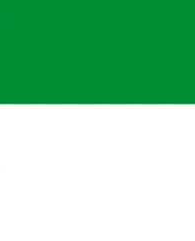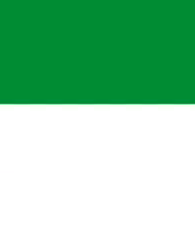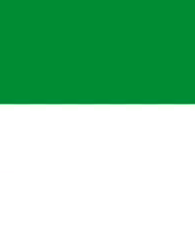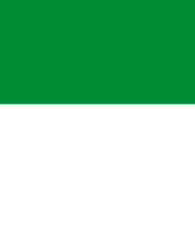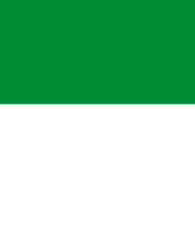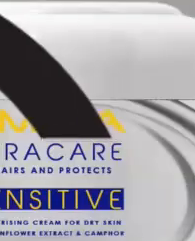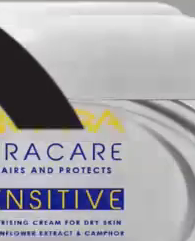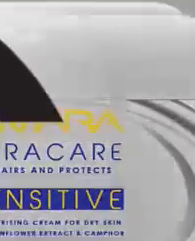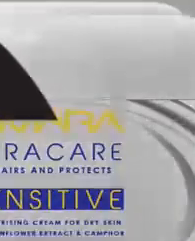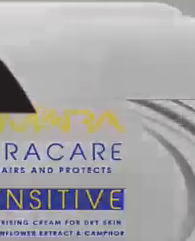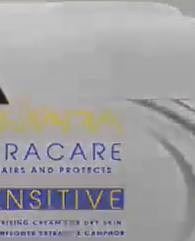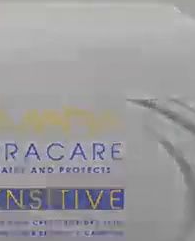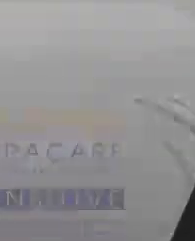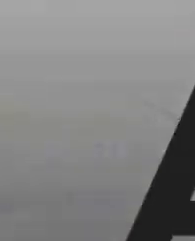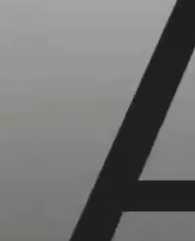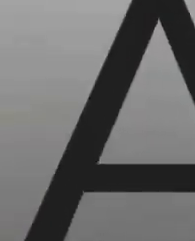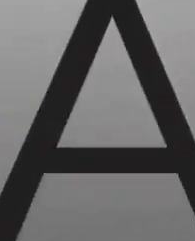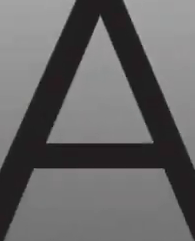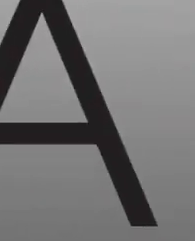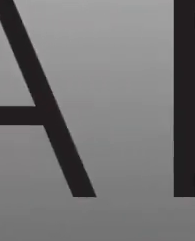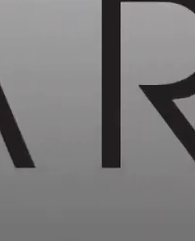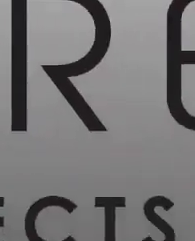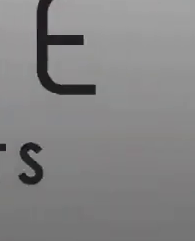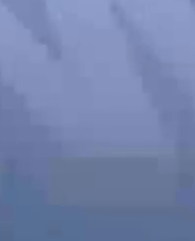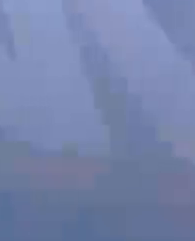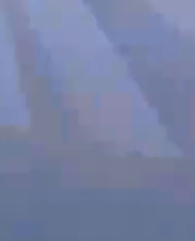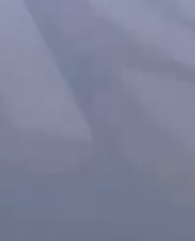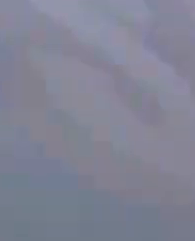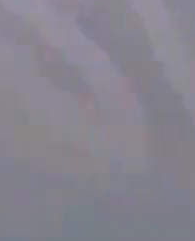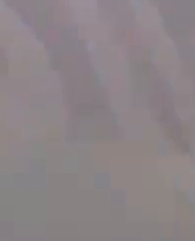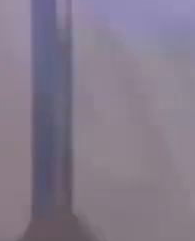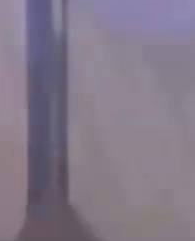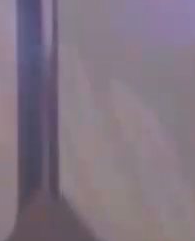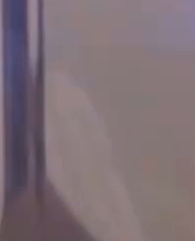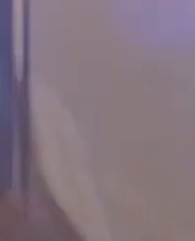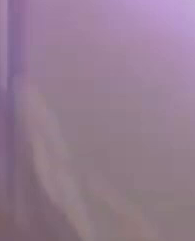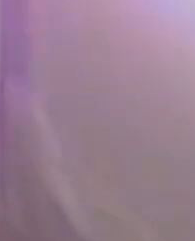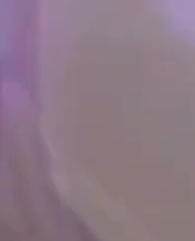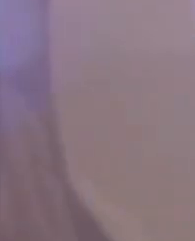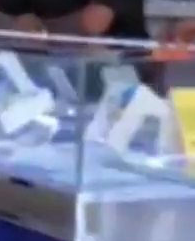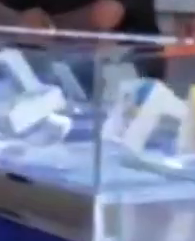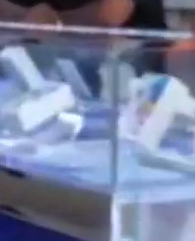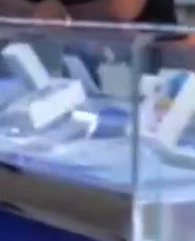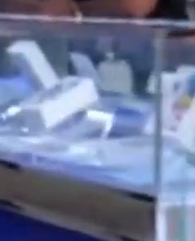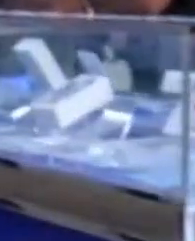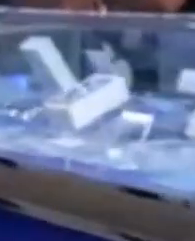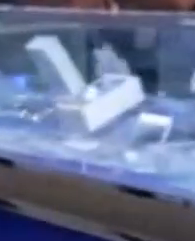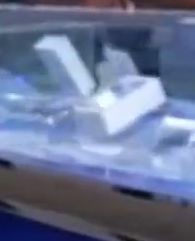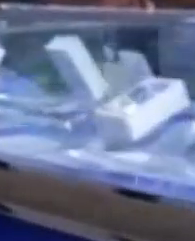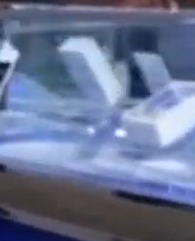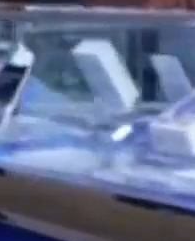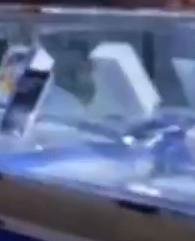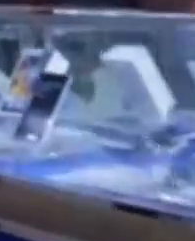by'umwihariko. inzu Samsung yabazaniye iduka